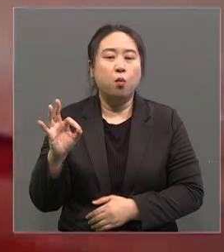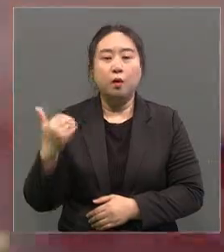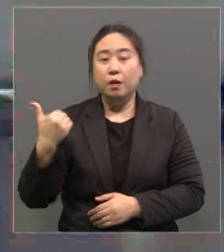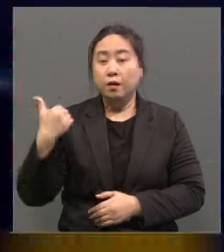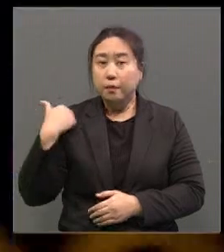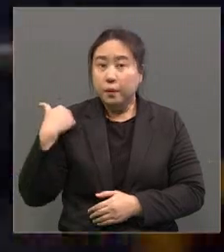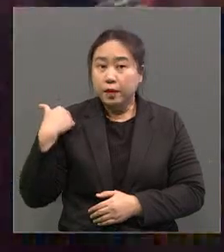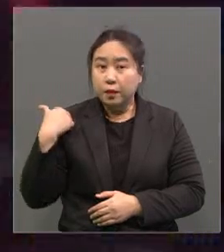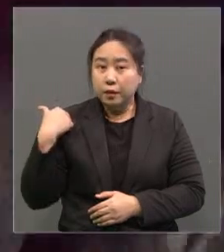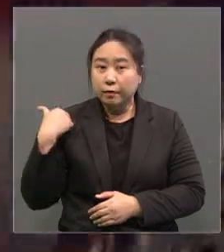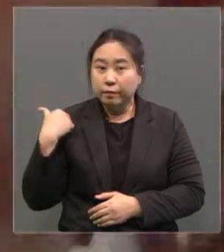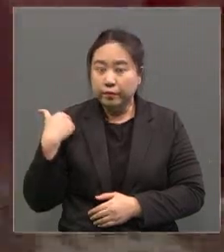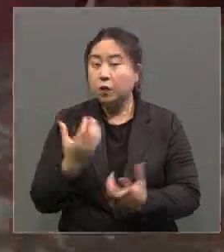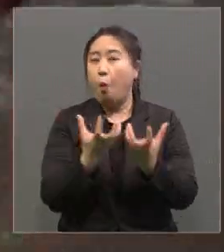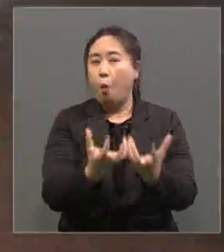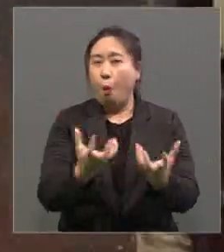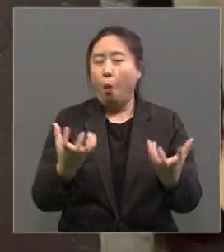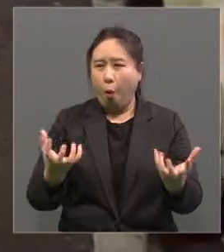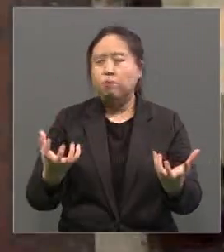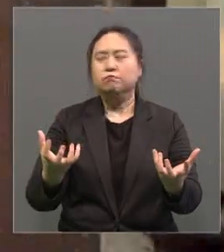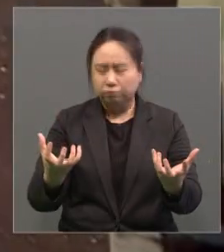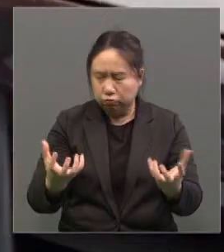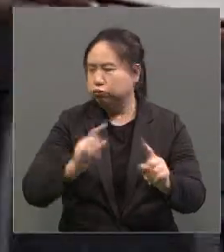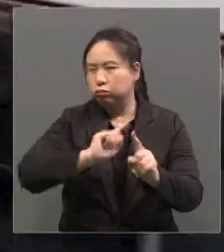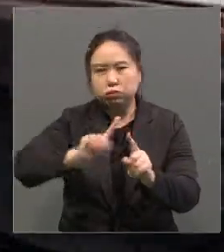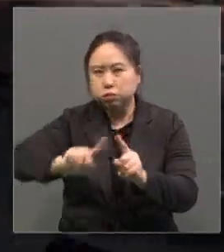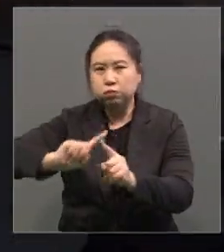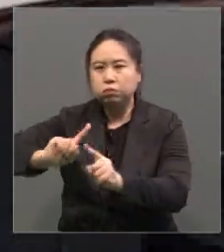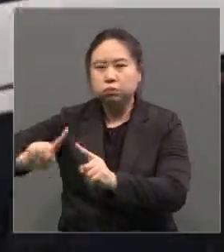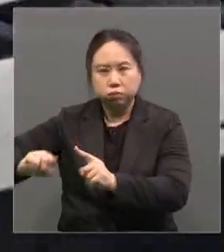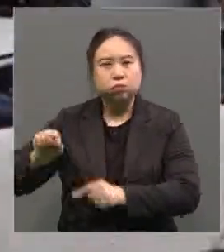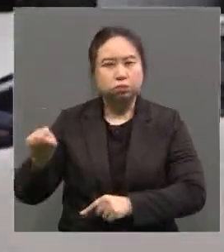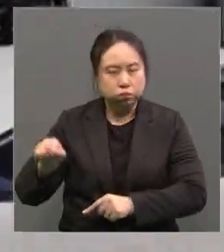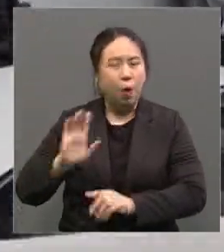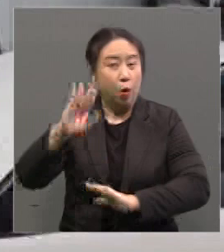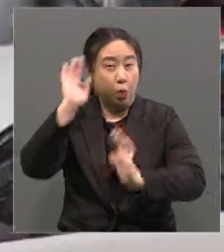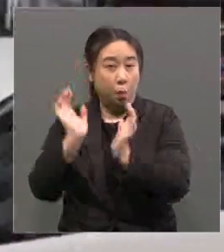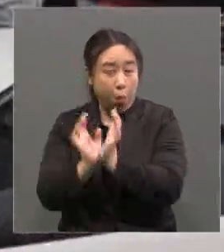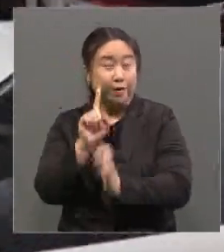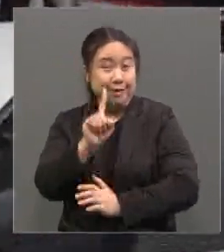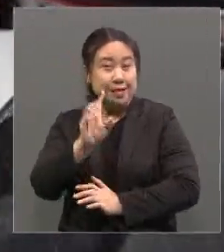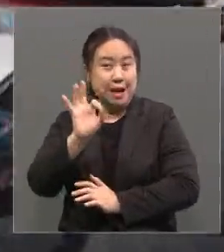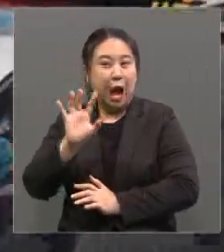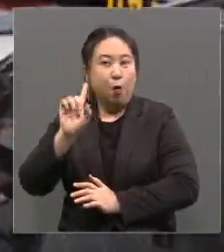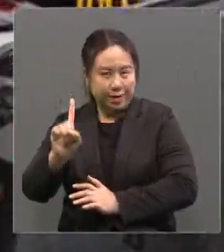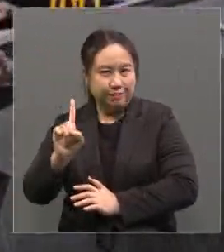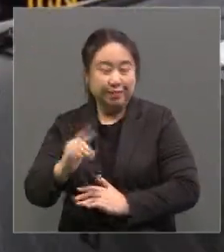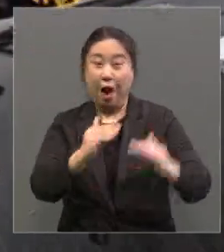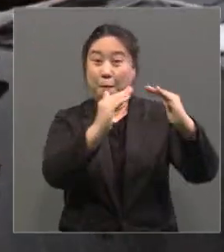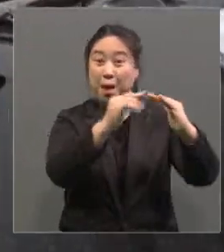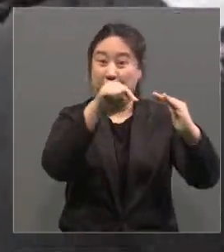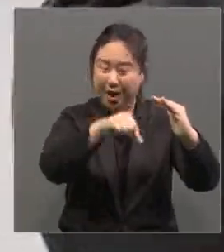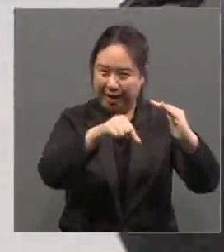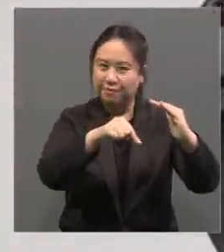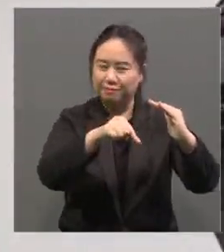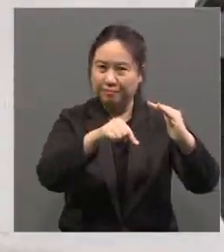มีของกลางเนี่ยนะคะอีกหลายรายการที่ชุดปฏิบัติการพิเศษ191อายัดไว้ได้ที่บ้านพักในซอยล